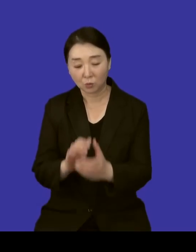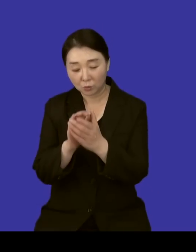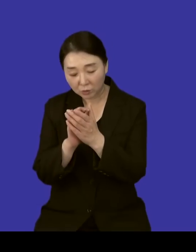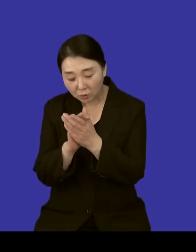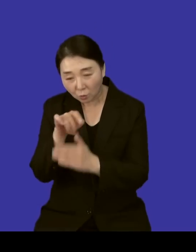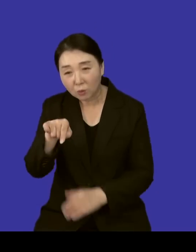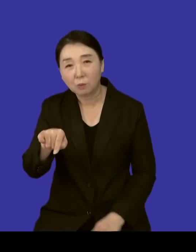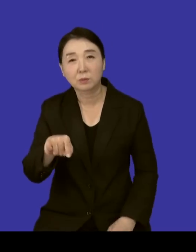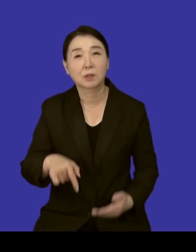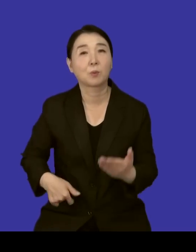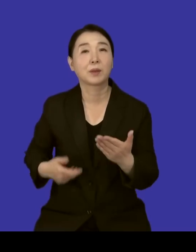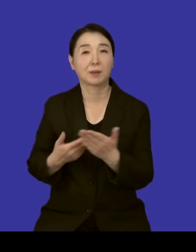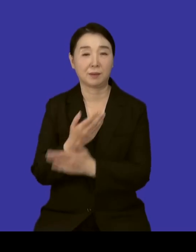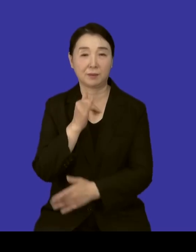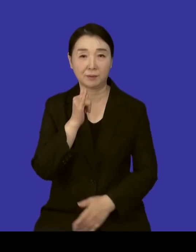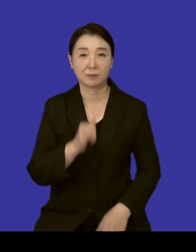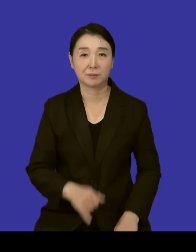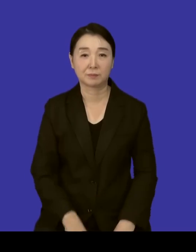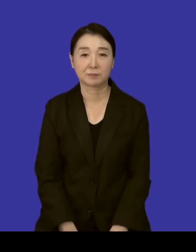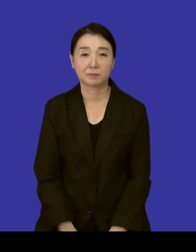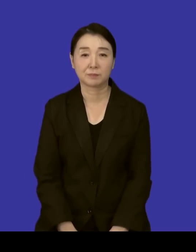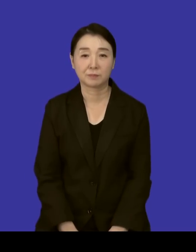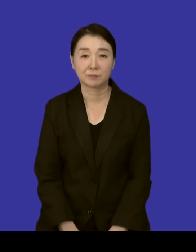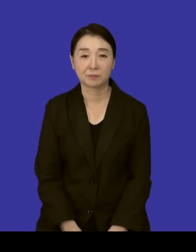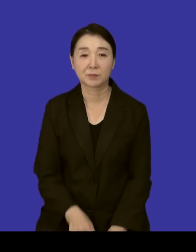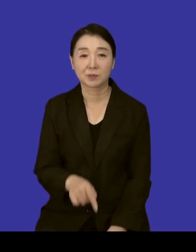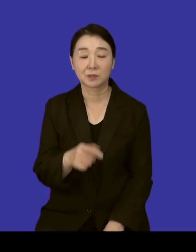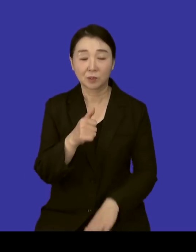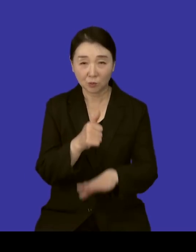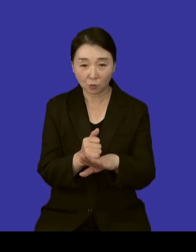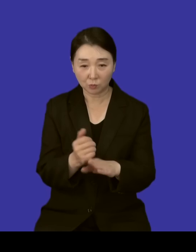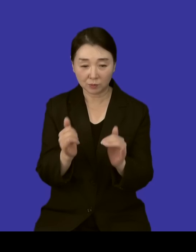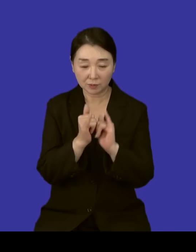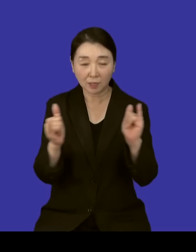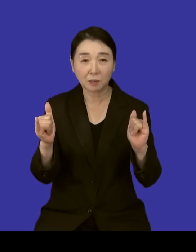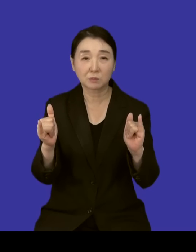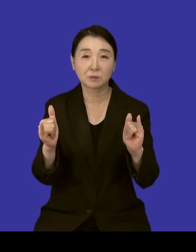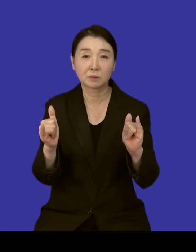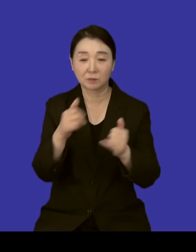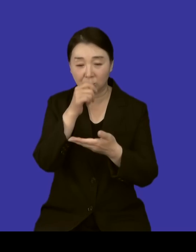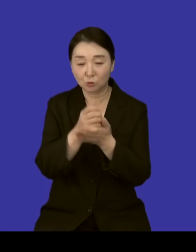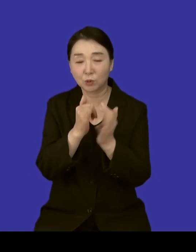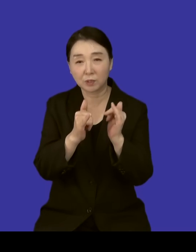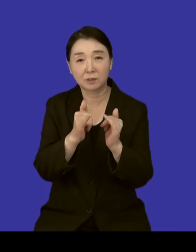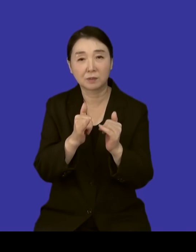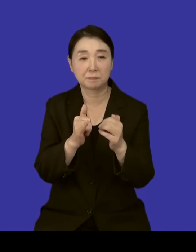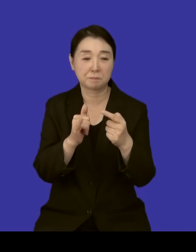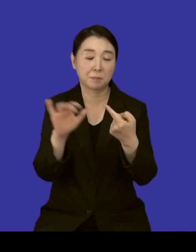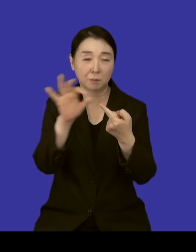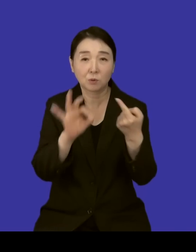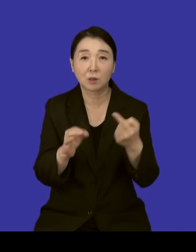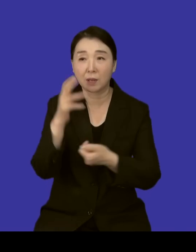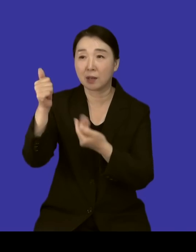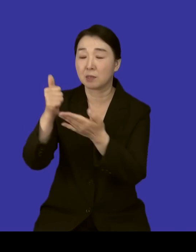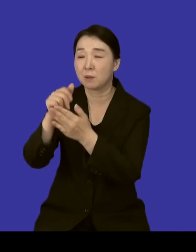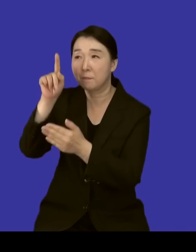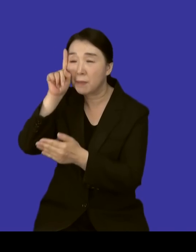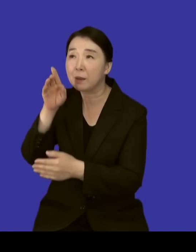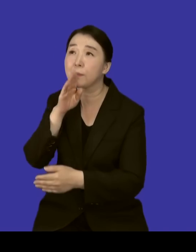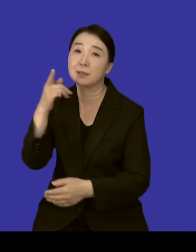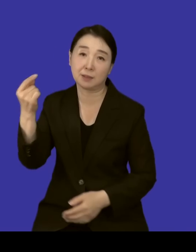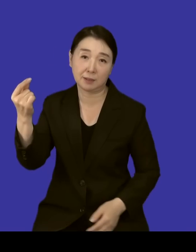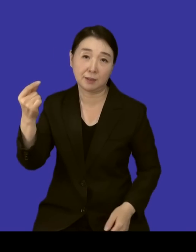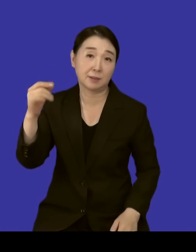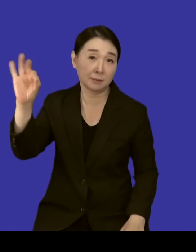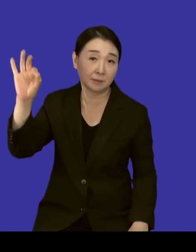회개하기 예. 시작을 했고요. 그것이 인간은 100% 죄인이라 그러잖아요. 네. 하나님 100% 오르시잖아요. 예. 예.